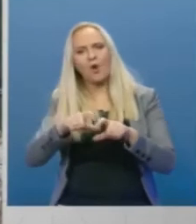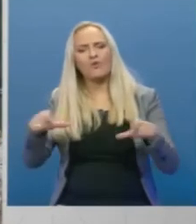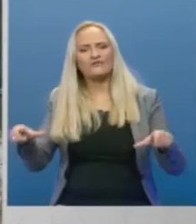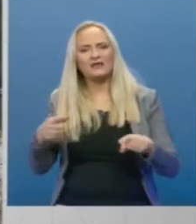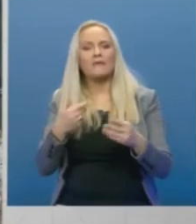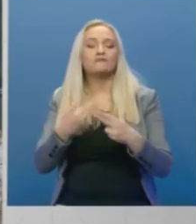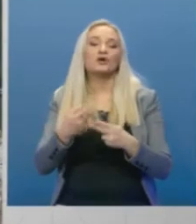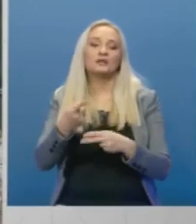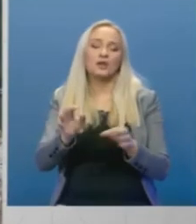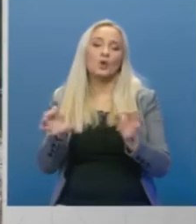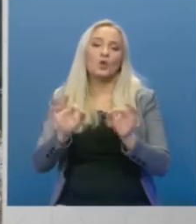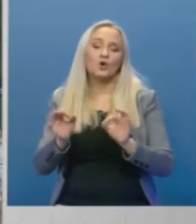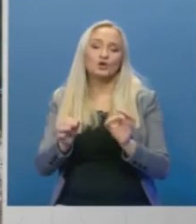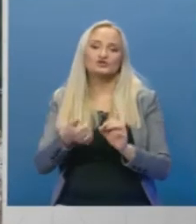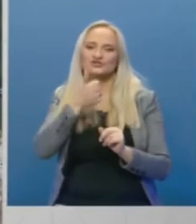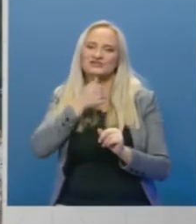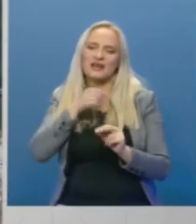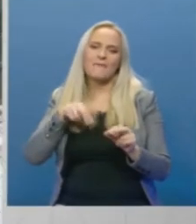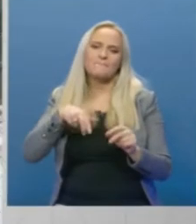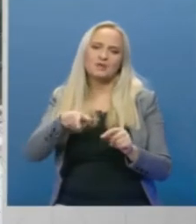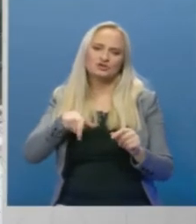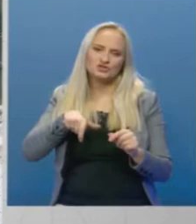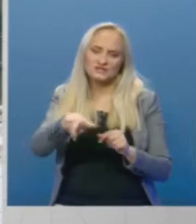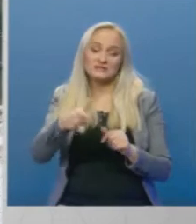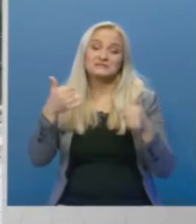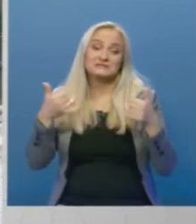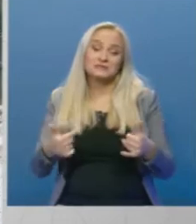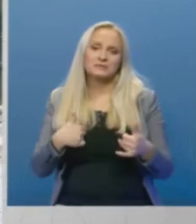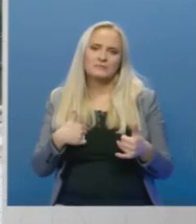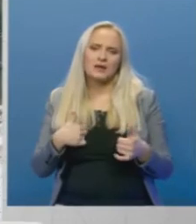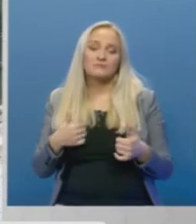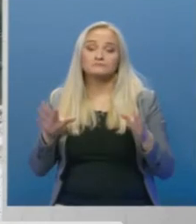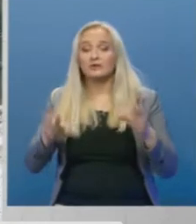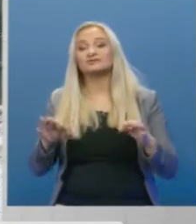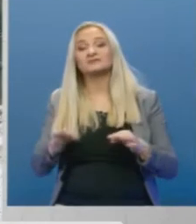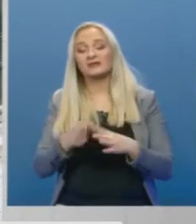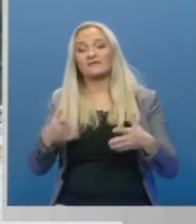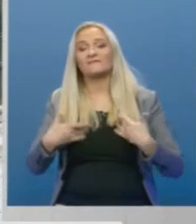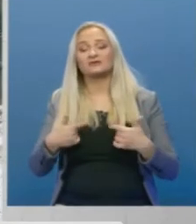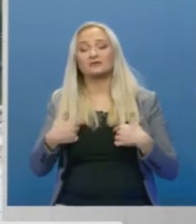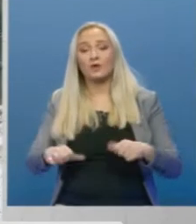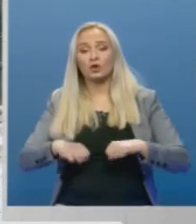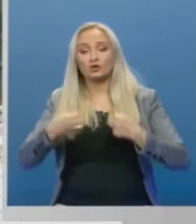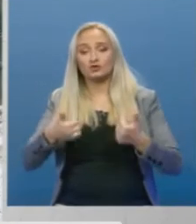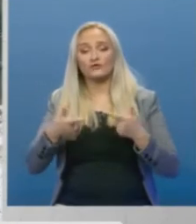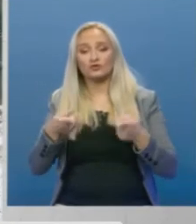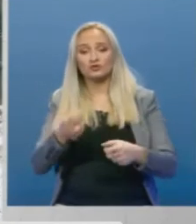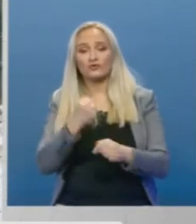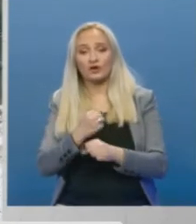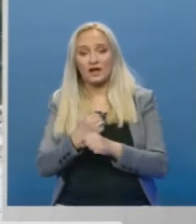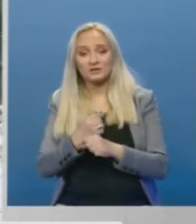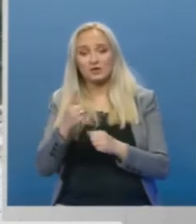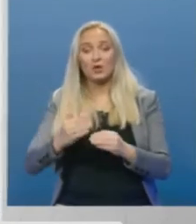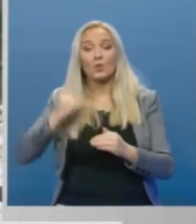a pored nje uređena i ozelenjena pješačka staza. Sad sam ja presretan da sam doživio da se ovo radi